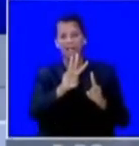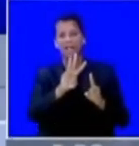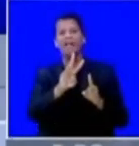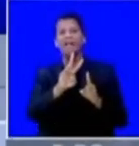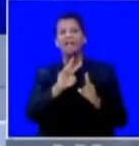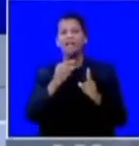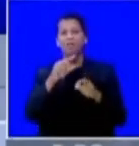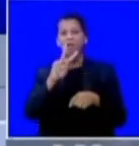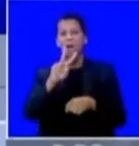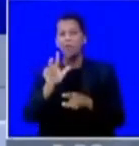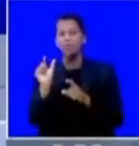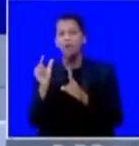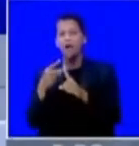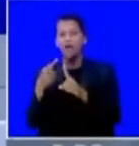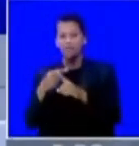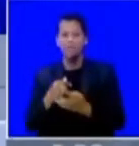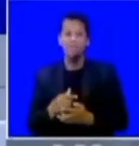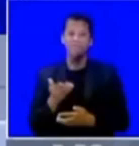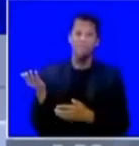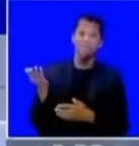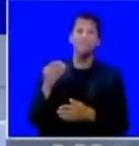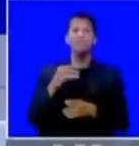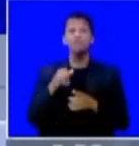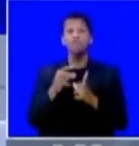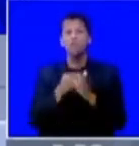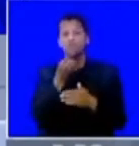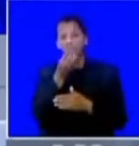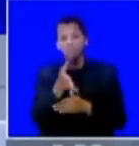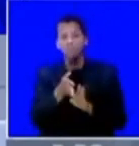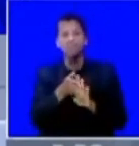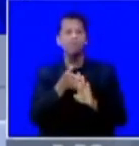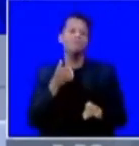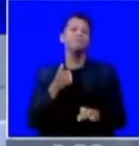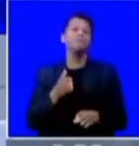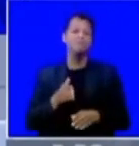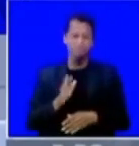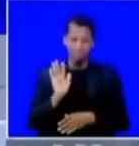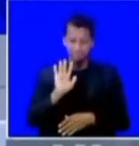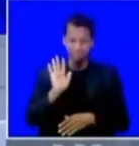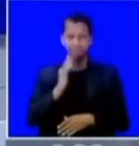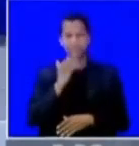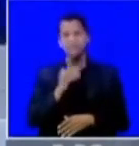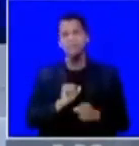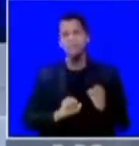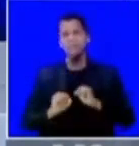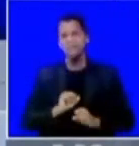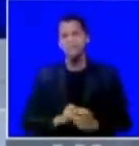di kanal 28 UHF. Saya Herjuno Syaputra undur diri. Terima kasih. Sampai jumpa.